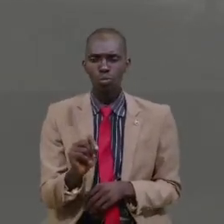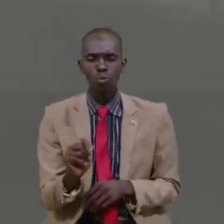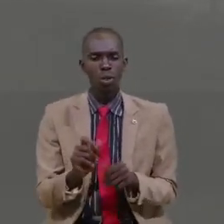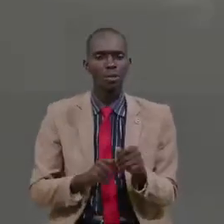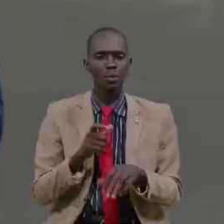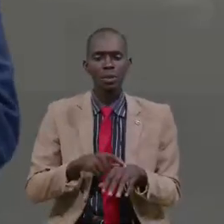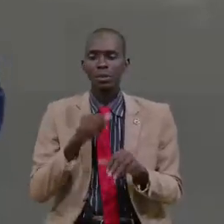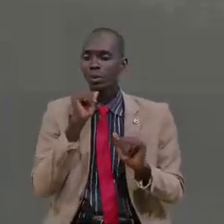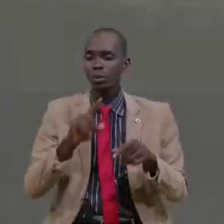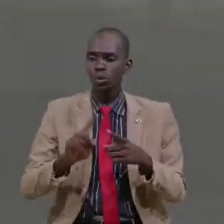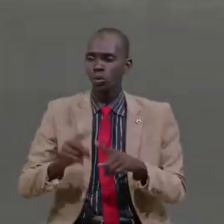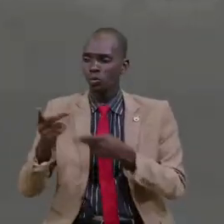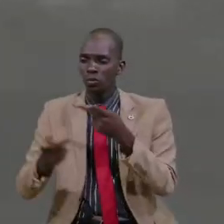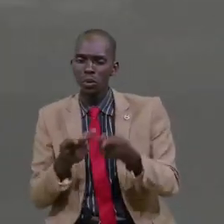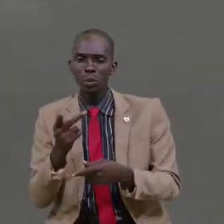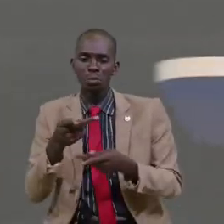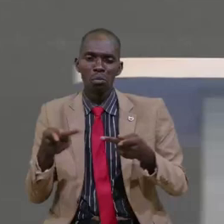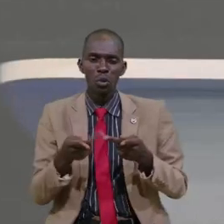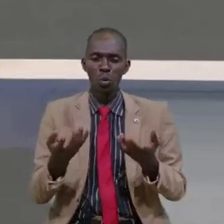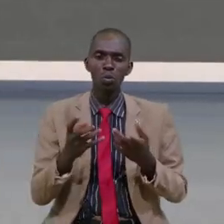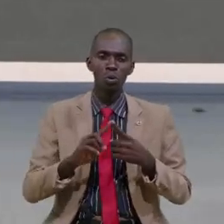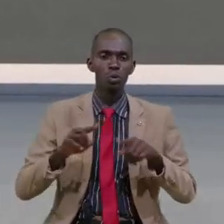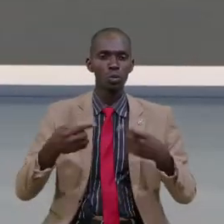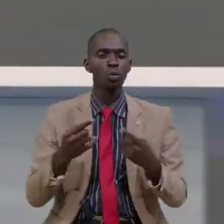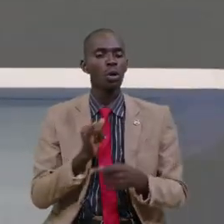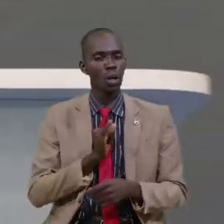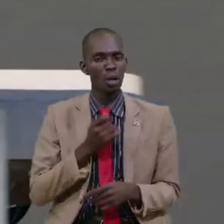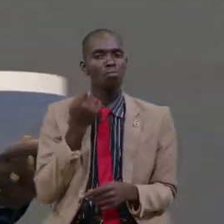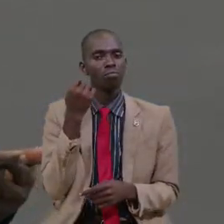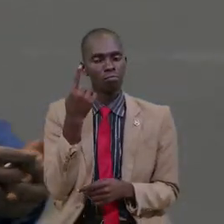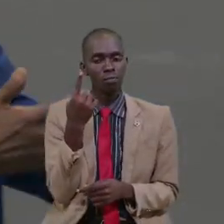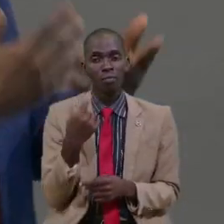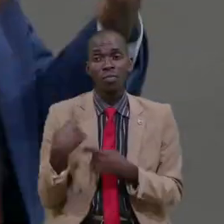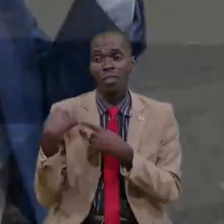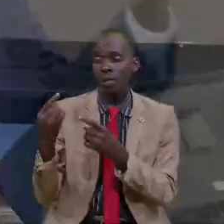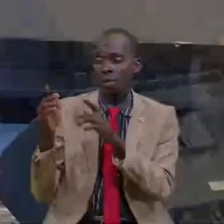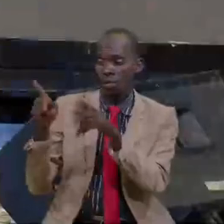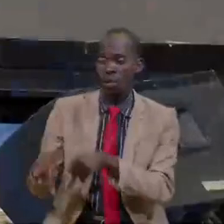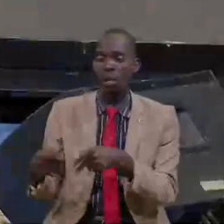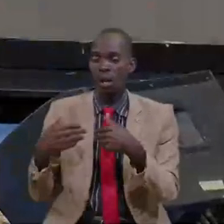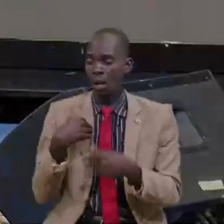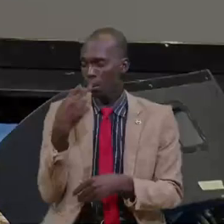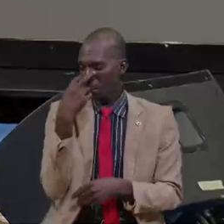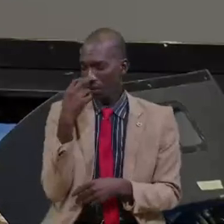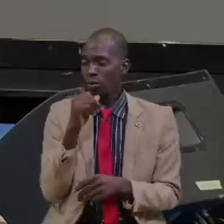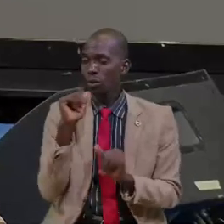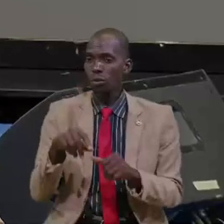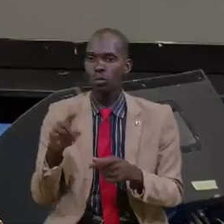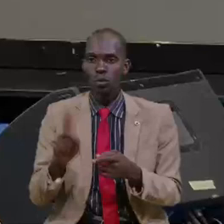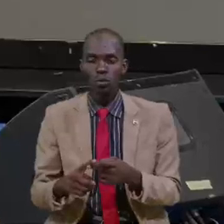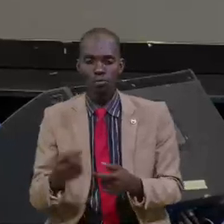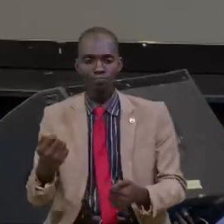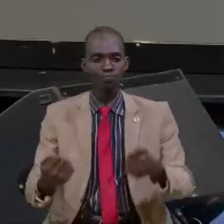il n'arrive plus à aller là où il allait. Captivité. Oui, je comprends. Depuis que cette personne a l'aveuglement, il n'arrive plus